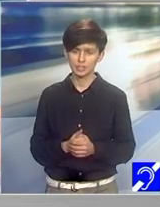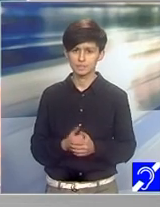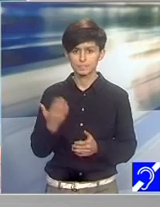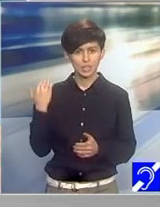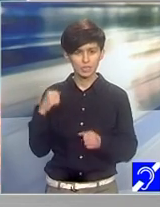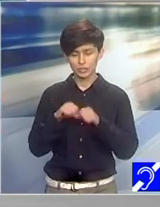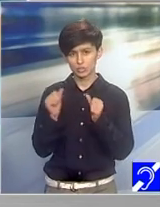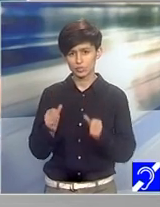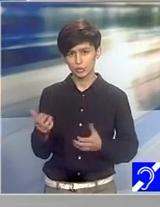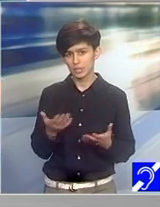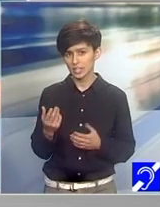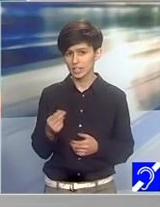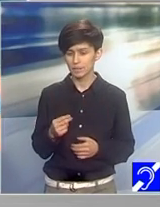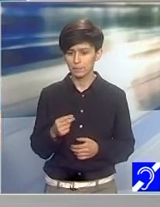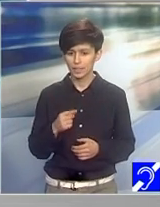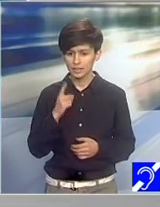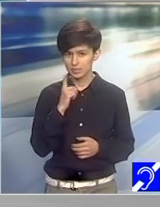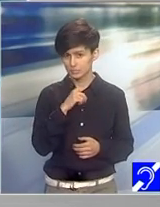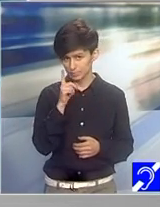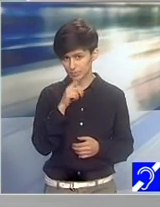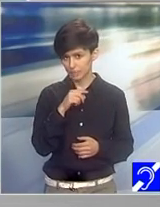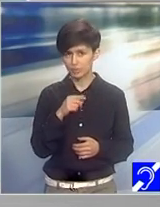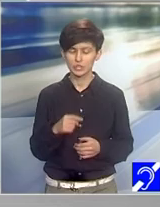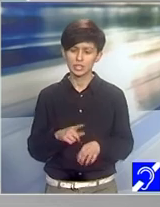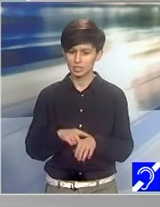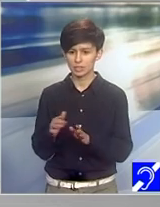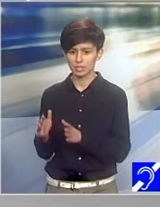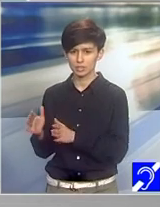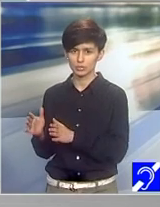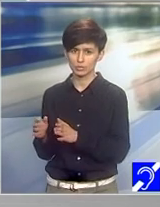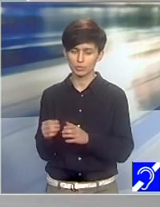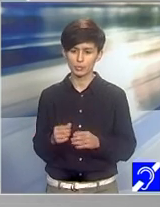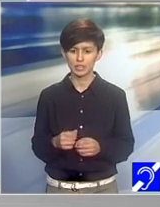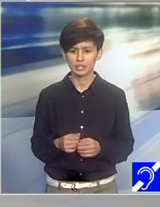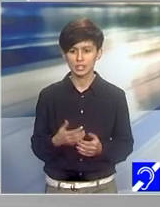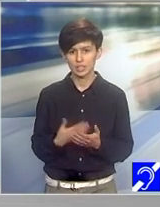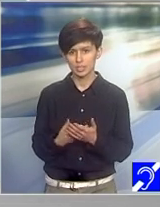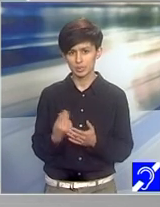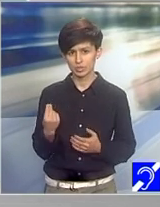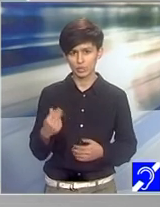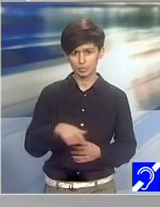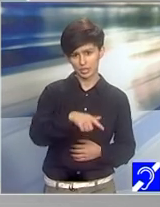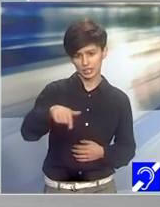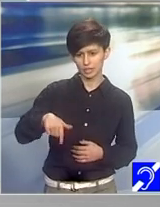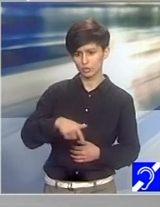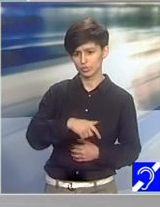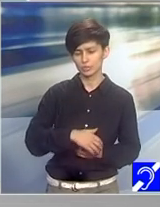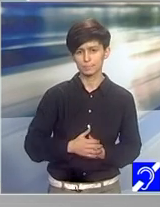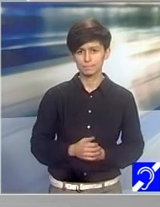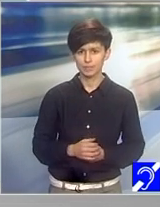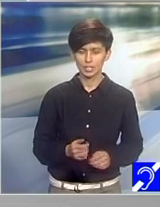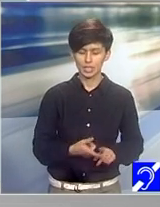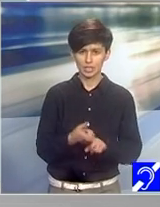profitat într-un moment de grație. O misiune pe care am speculat-o în adevăr. Exact. În favoarea noastră. Revenind la